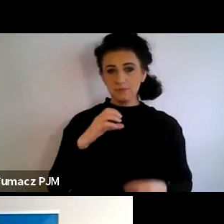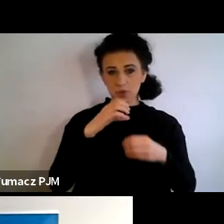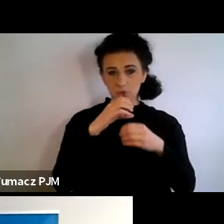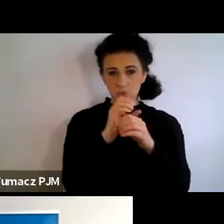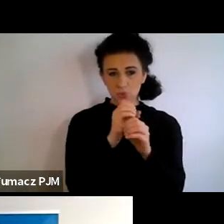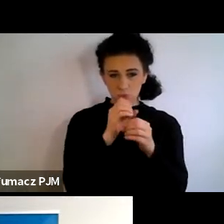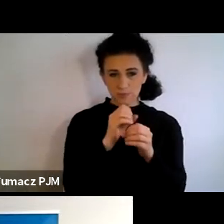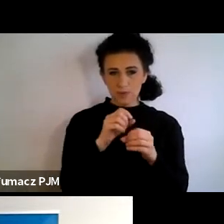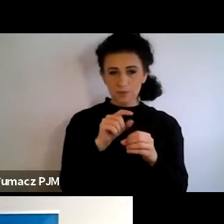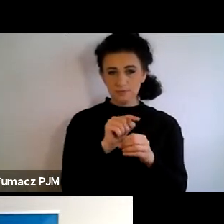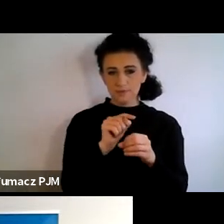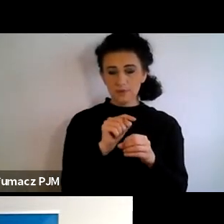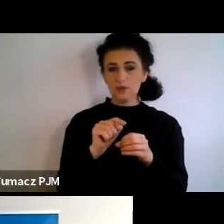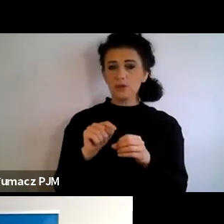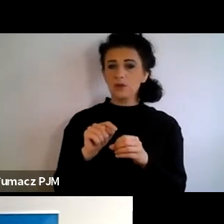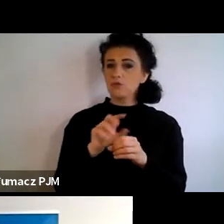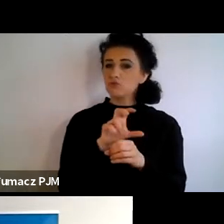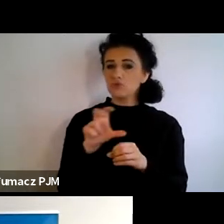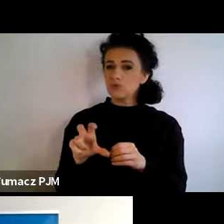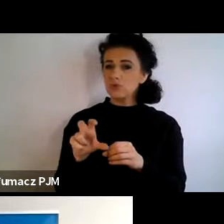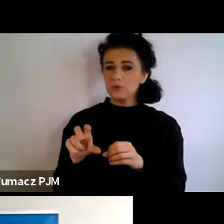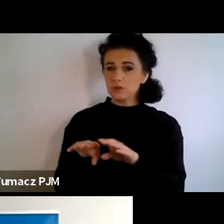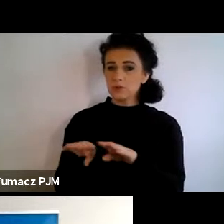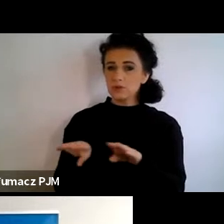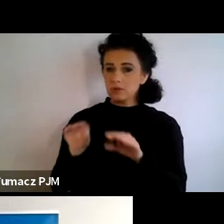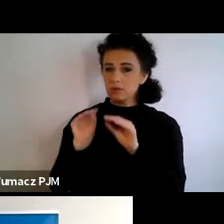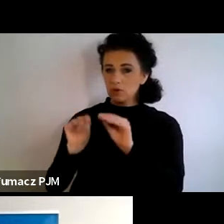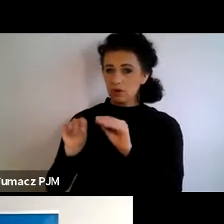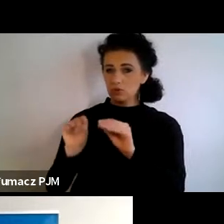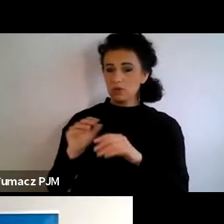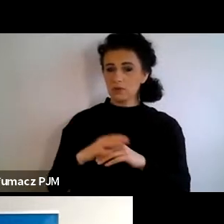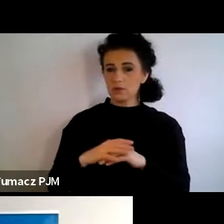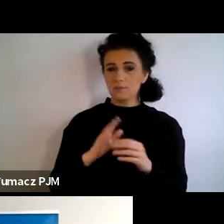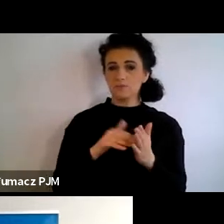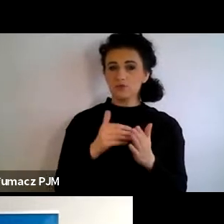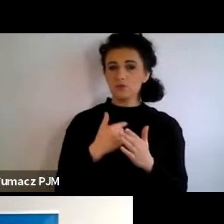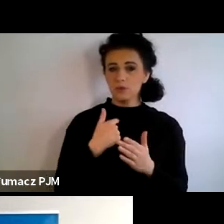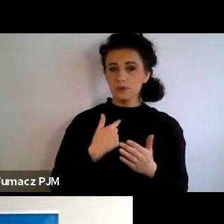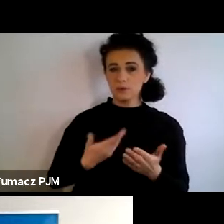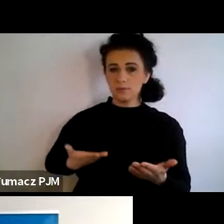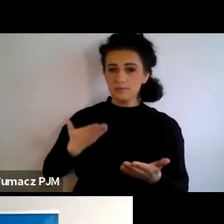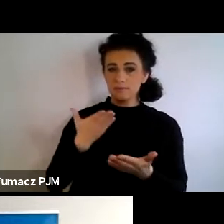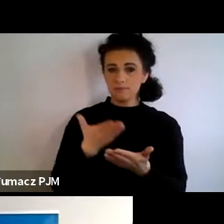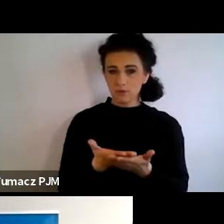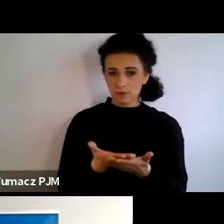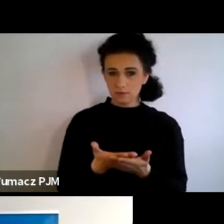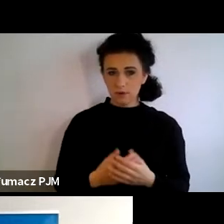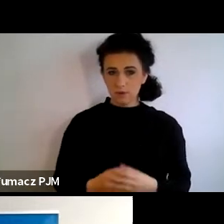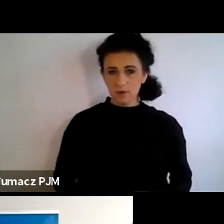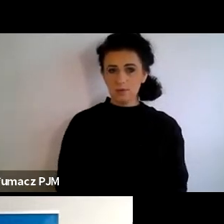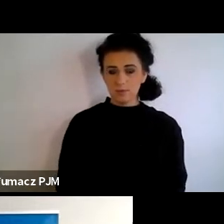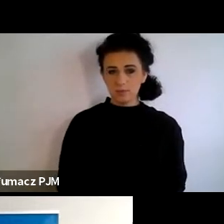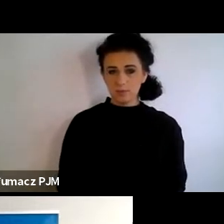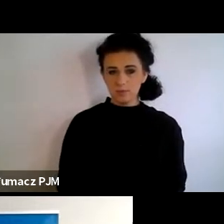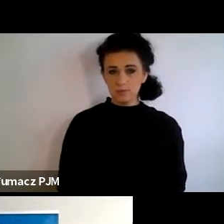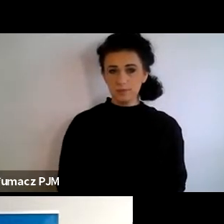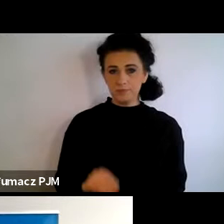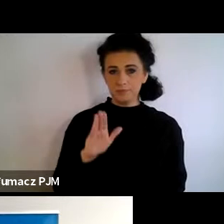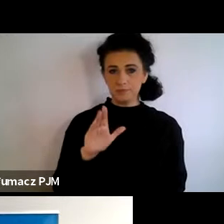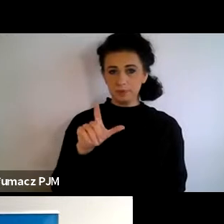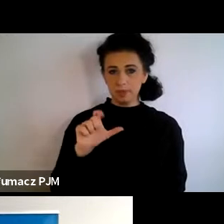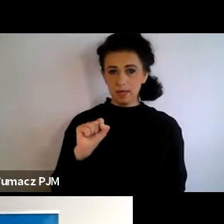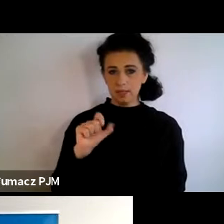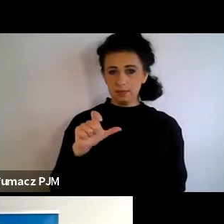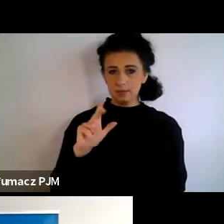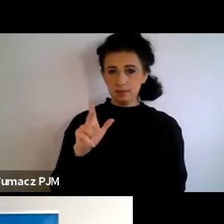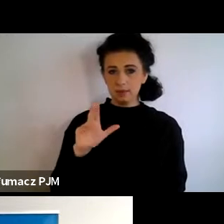tych platformach do nauczania, tam gdzie trzymamy repozytoria. Ten przykład, który podawałem, to jest Blackboard. Oni